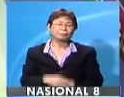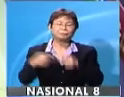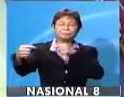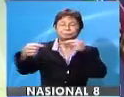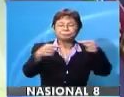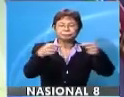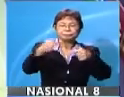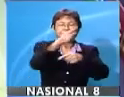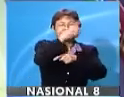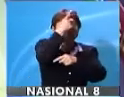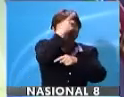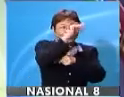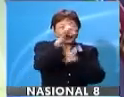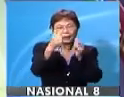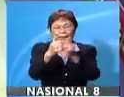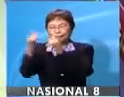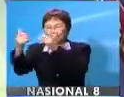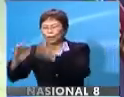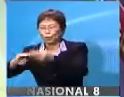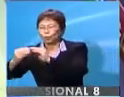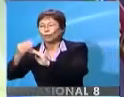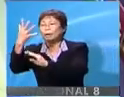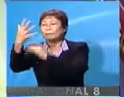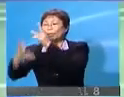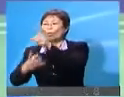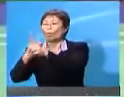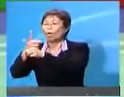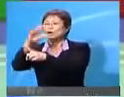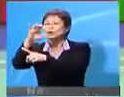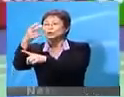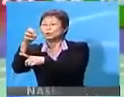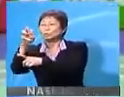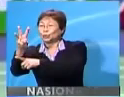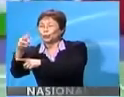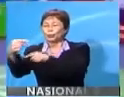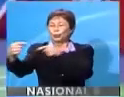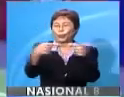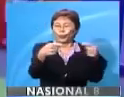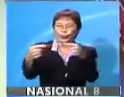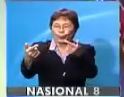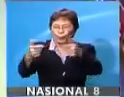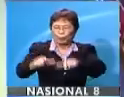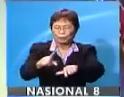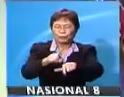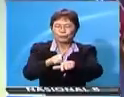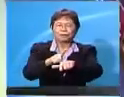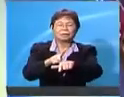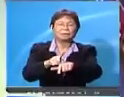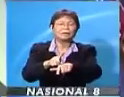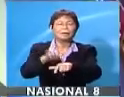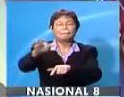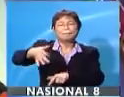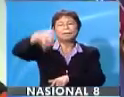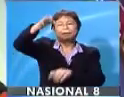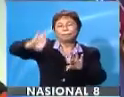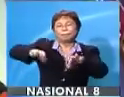Pertemuan di antara Lee Chong Wei dengan pemain nombor 5 dunia Chu Ten Chien berlangsung di Stade Pierre de Coubertin,